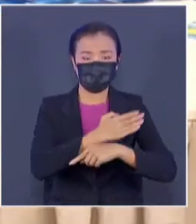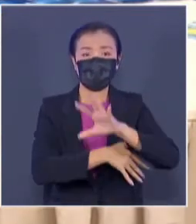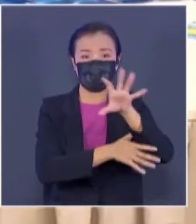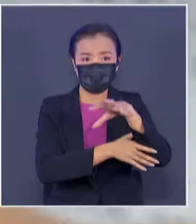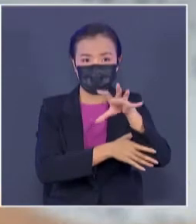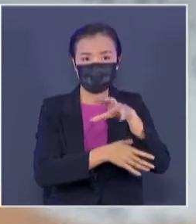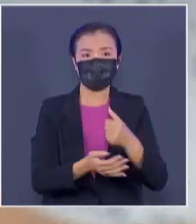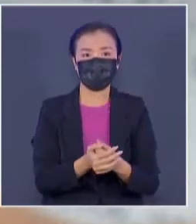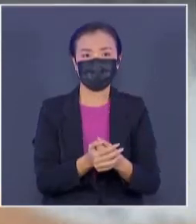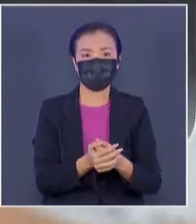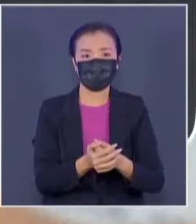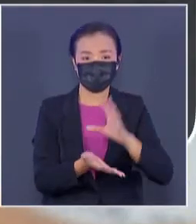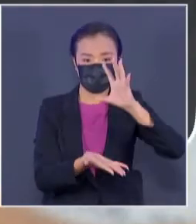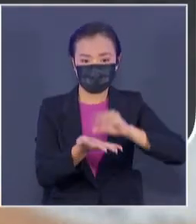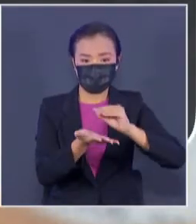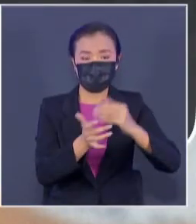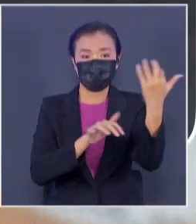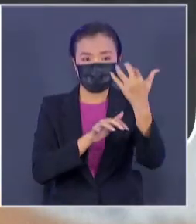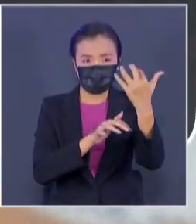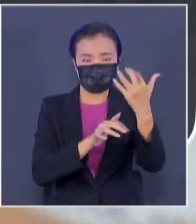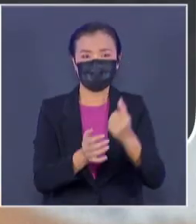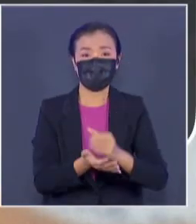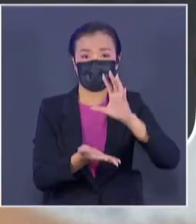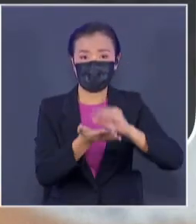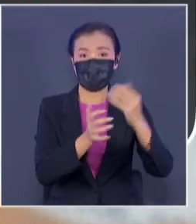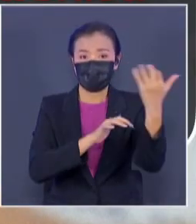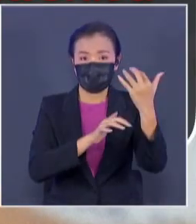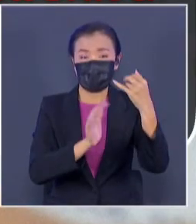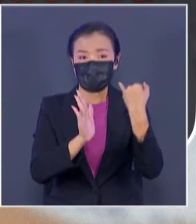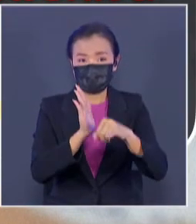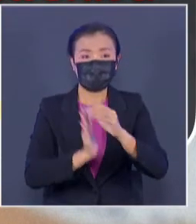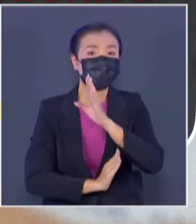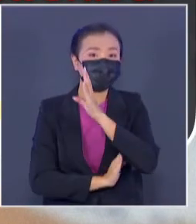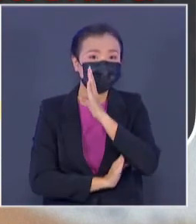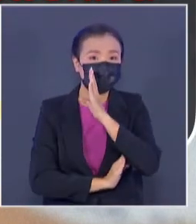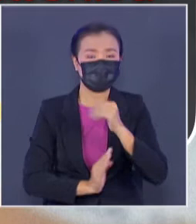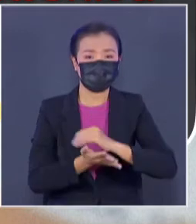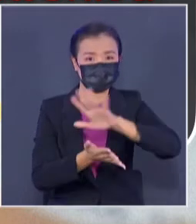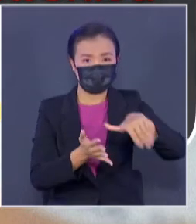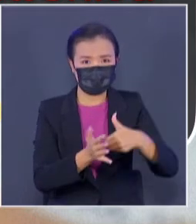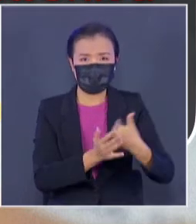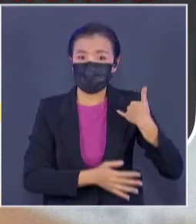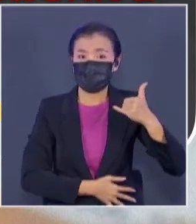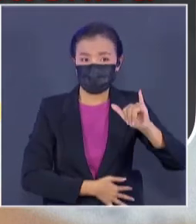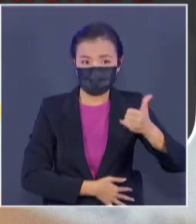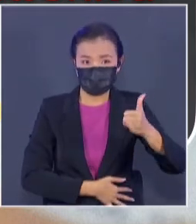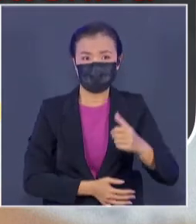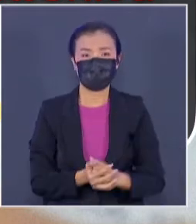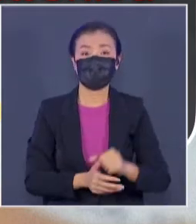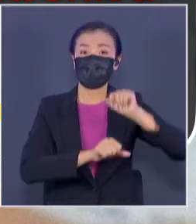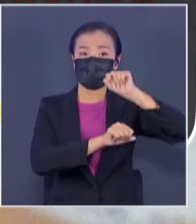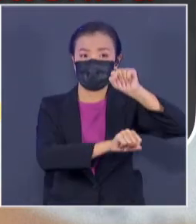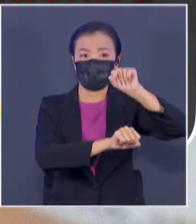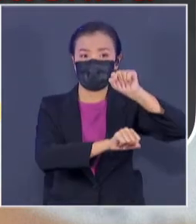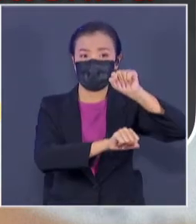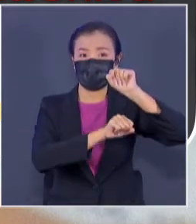งนำเข้าสู่ระบบคอมพิวเตอร์ซึ่งข้อมูลคอมพิวเตอร์ที่บิดเบือนหรือว่าปลอมไม่ว่าทั้งหมดหรือว่าบางส่วน